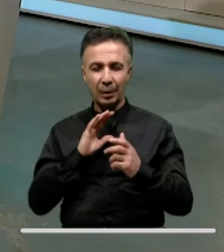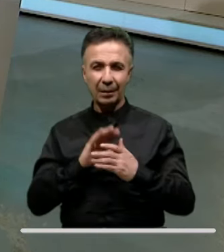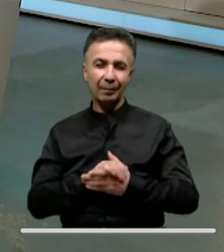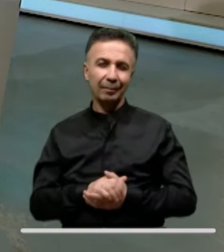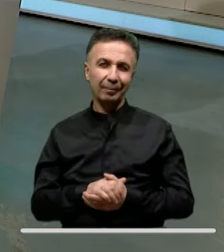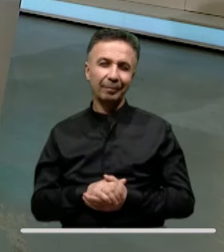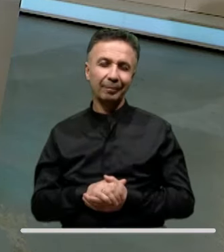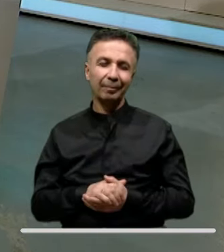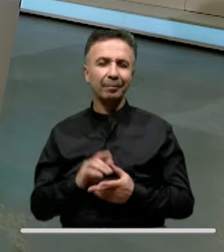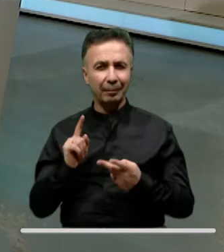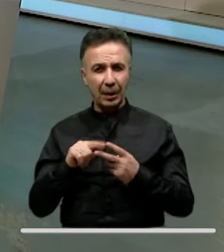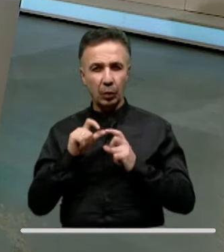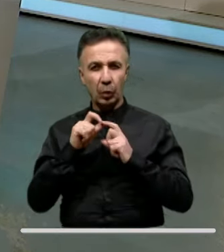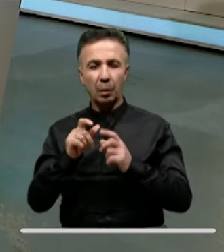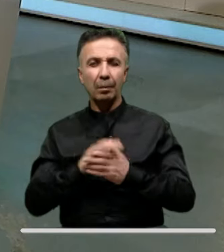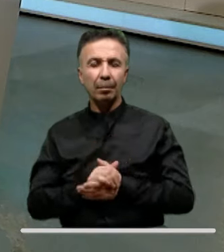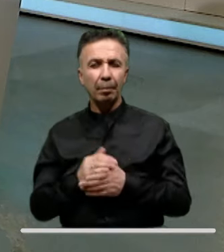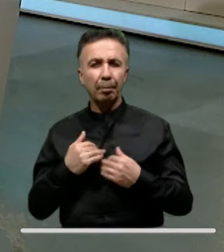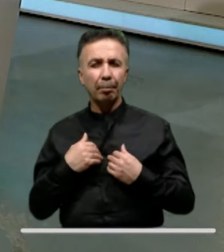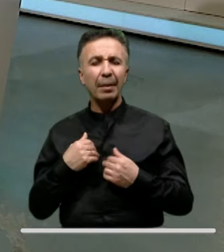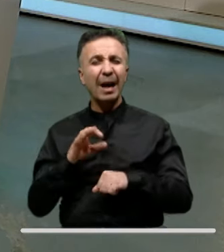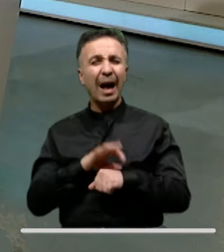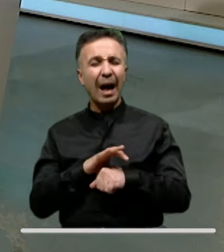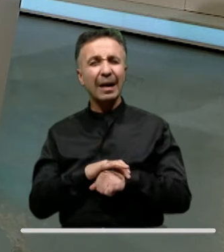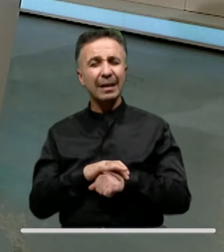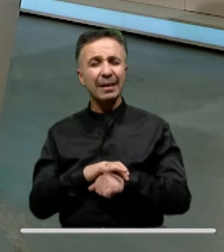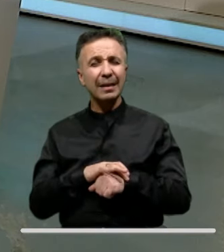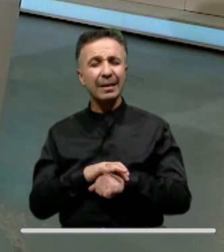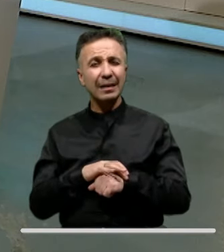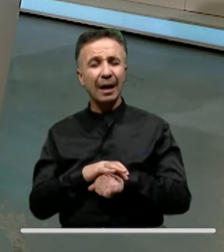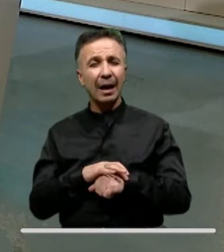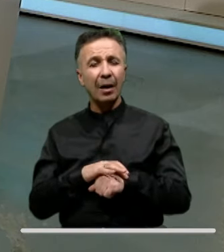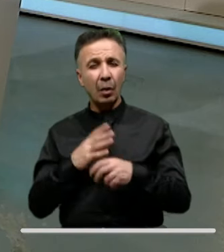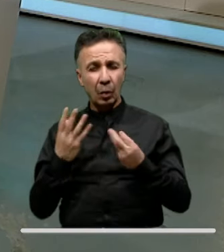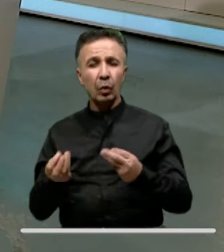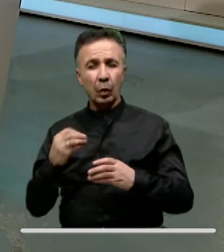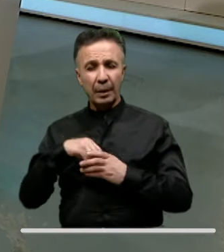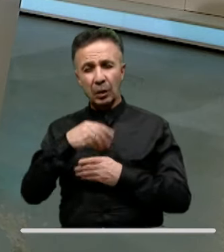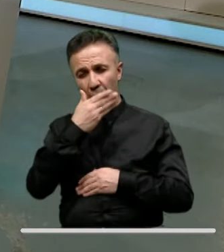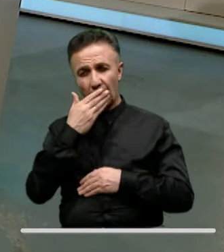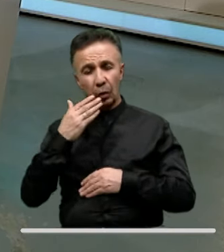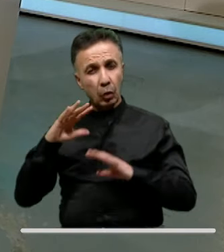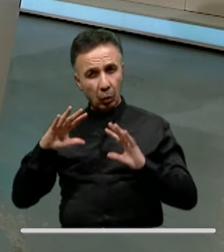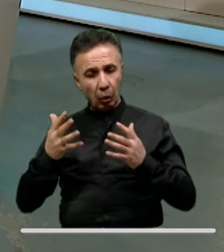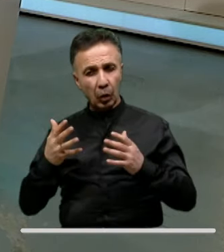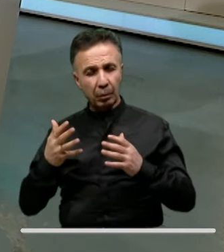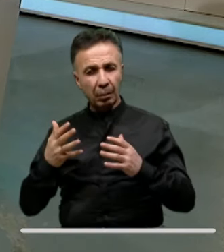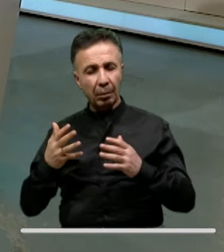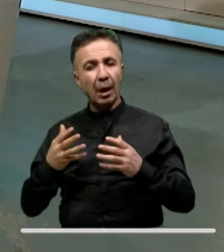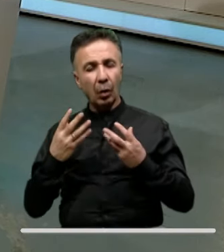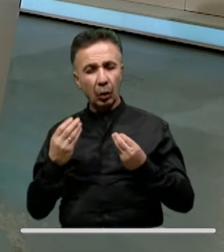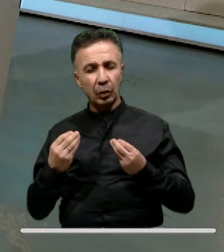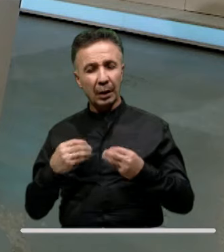Buyurun. Birincisi, şimdi ben hastalığımdan dolayı orucumu bozmak zorunda kalırsam, daha